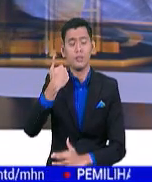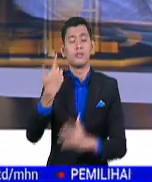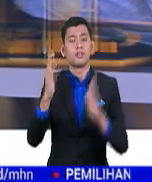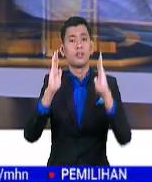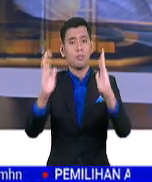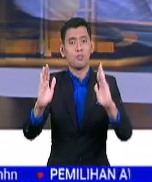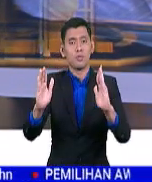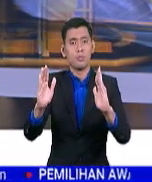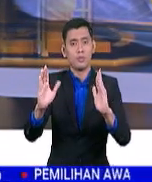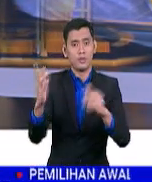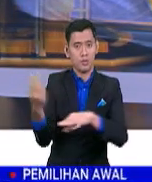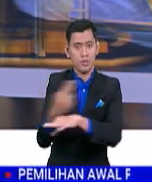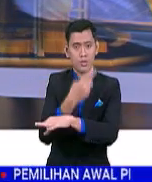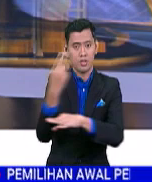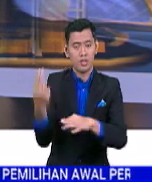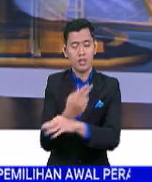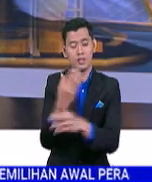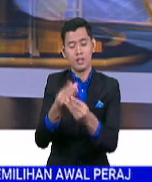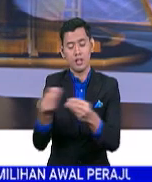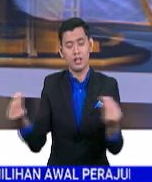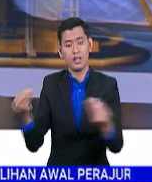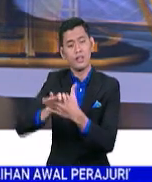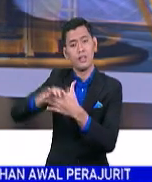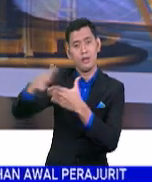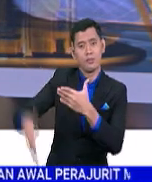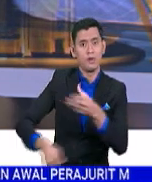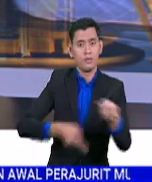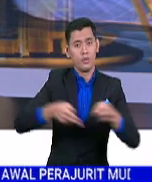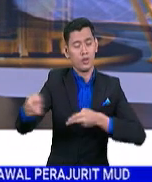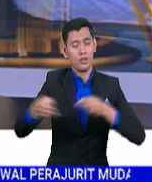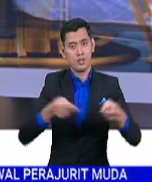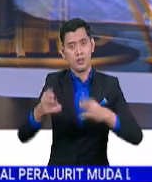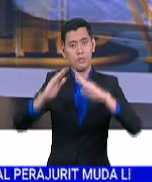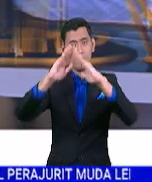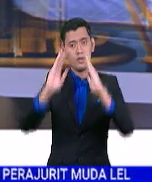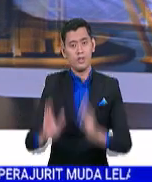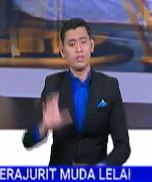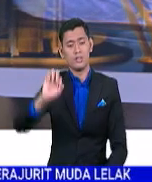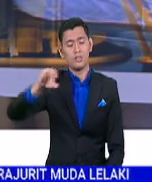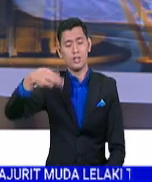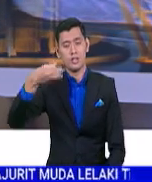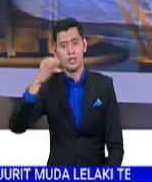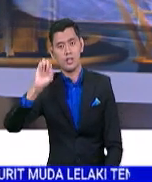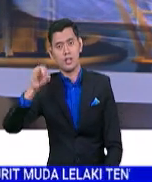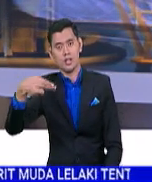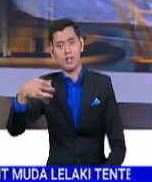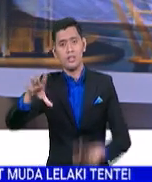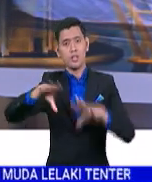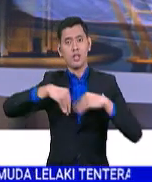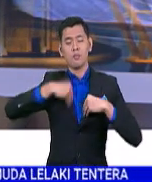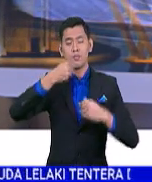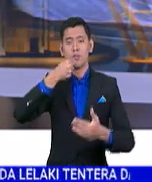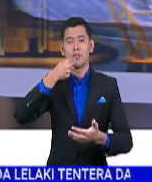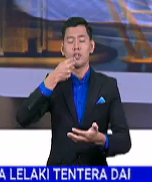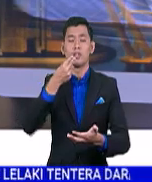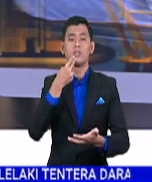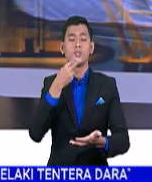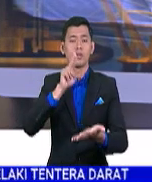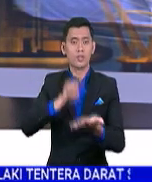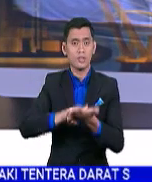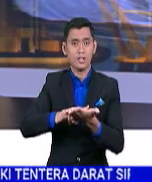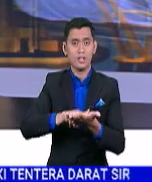pusat pengajian agama itu tamat. Menurut pengurusan Pondok Darul Syahadah, pihaknya menerima notis daripada pemilik tanah